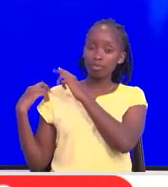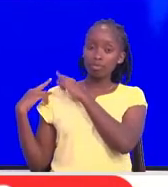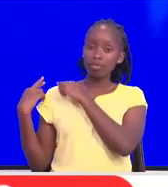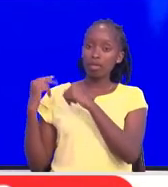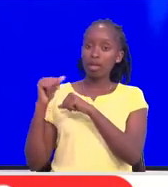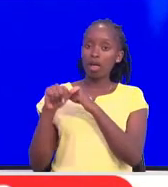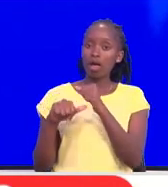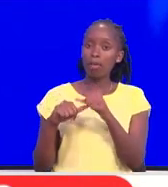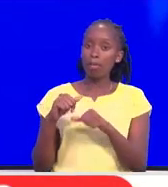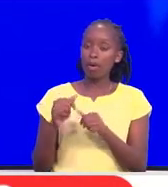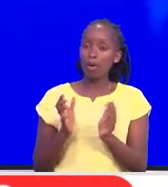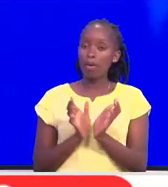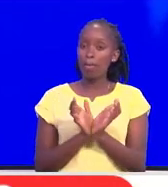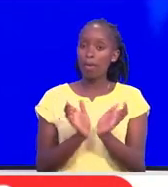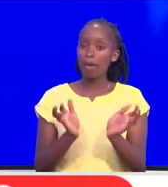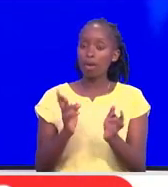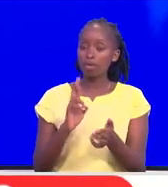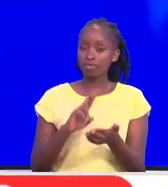resources.